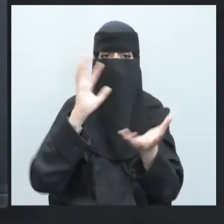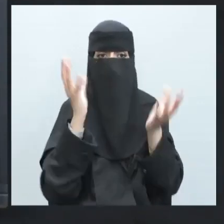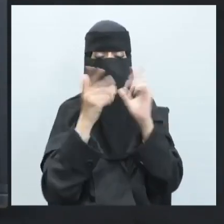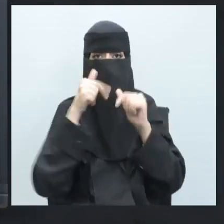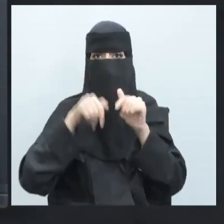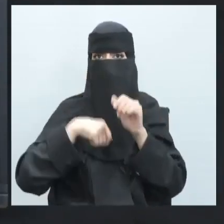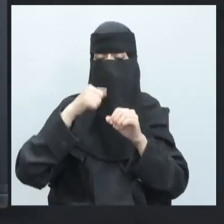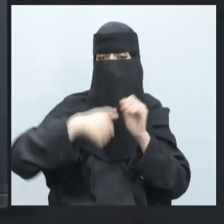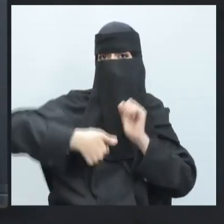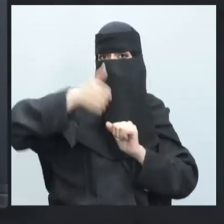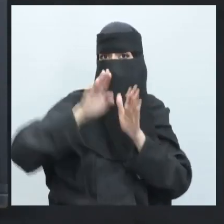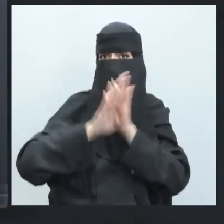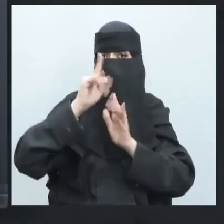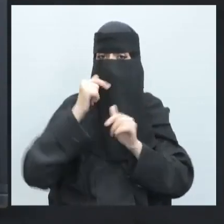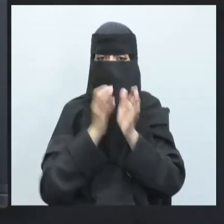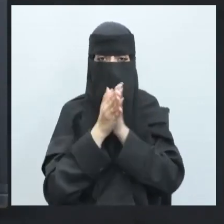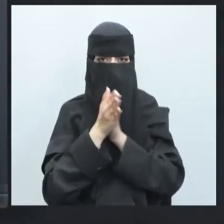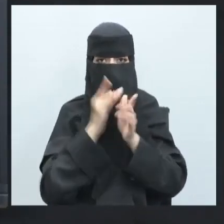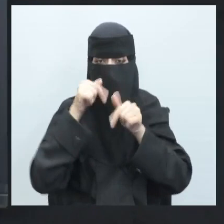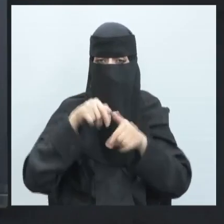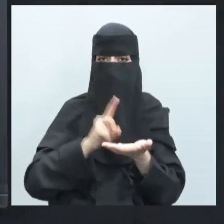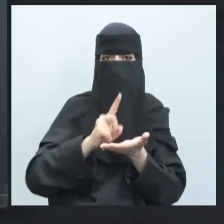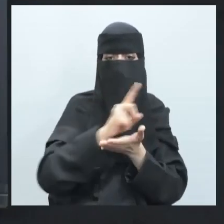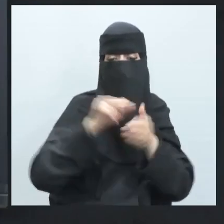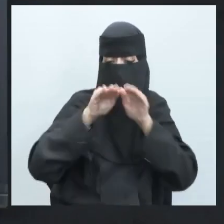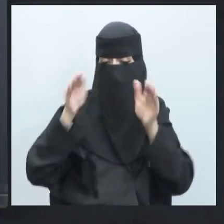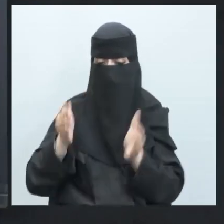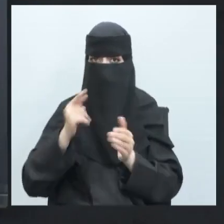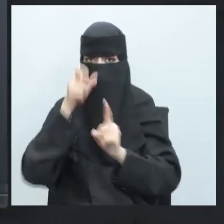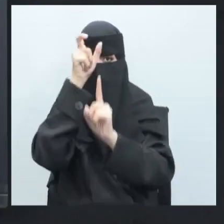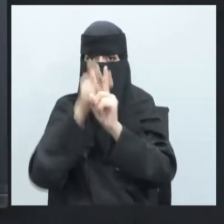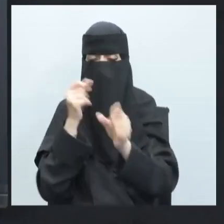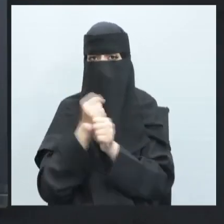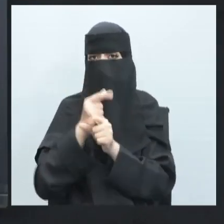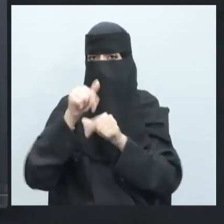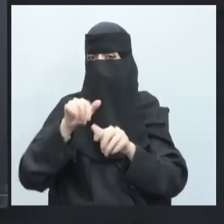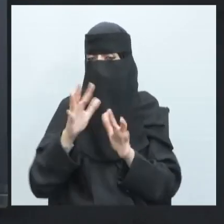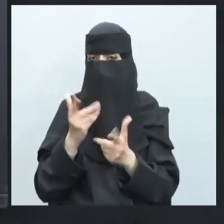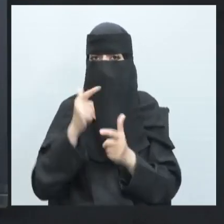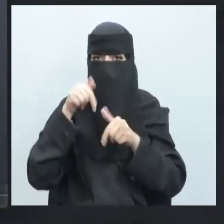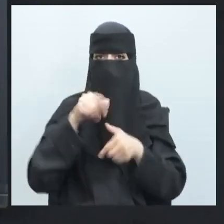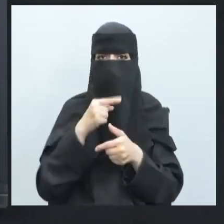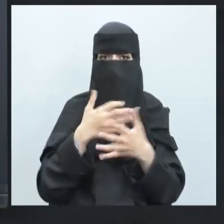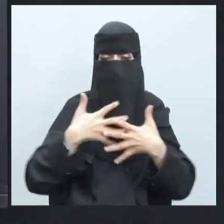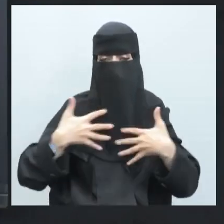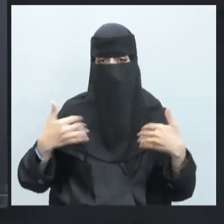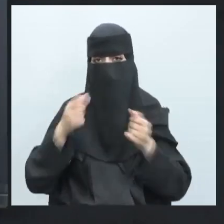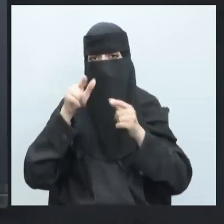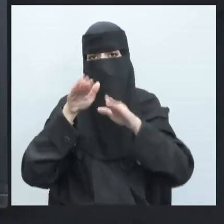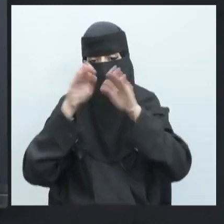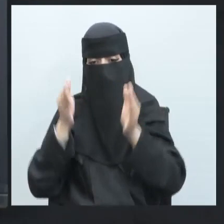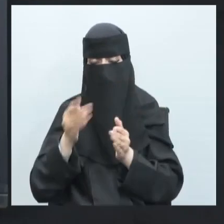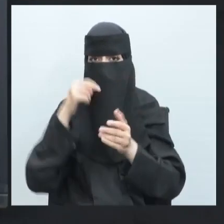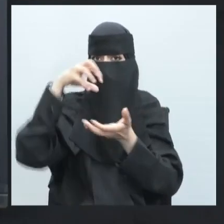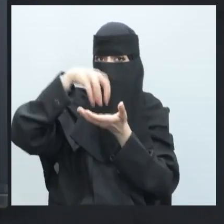سواء تقنيه او غيرها تهتم ببيئه المكتب للموظف وكيف تهيئ له المكتب